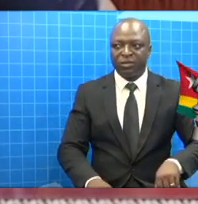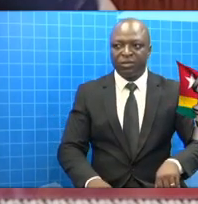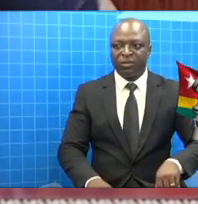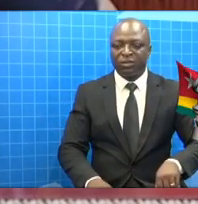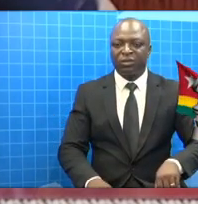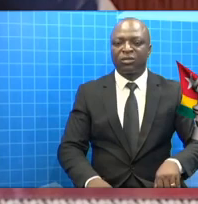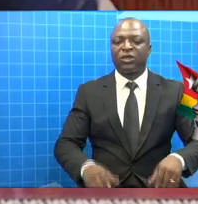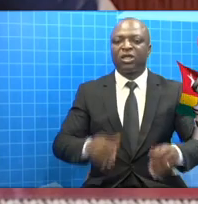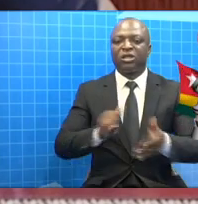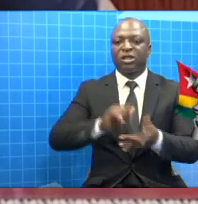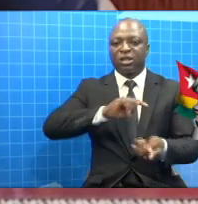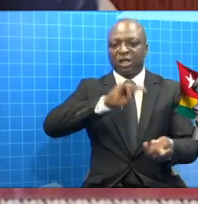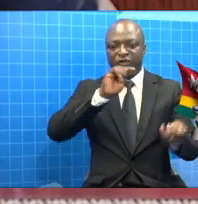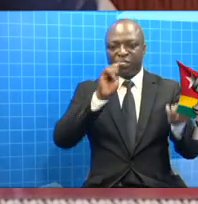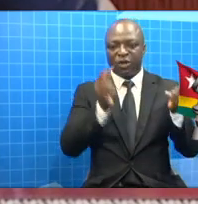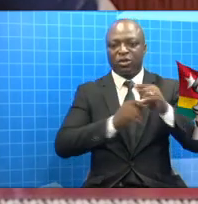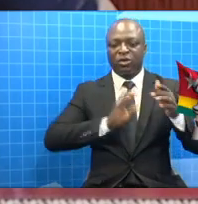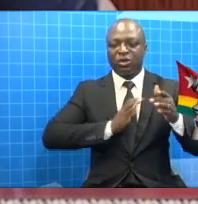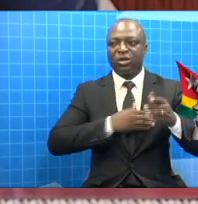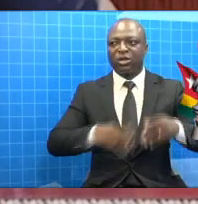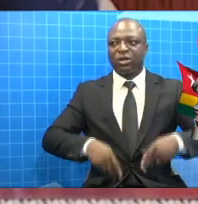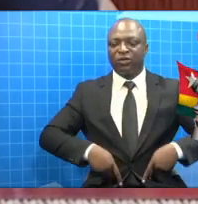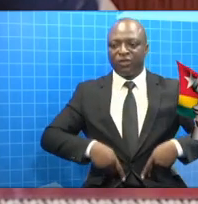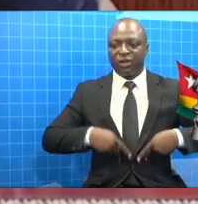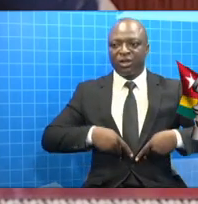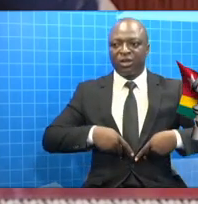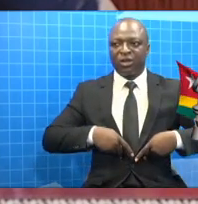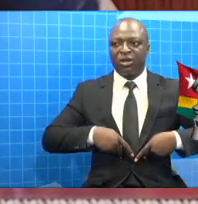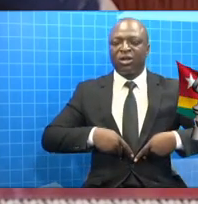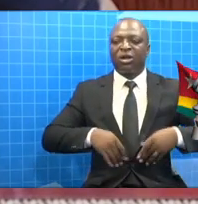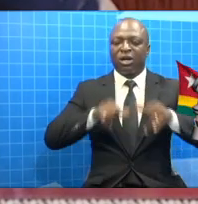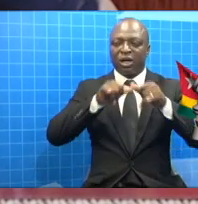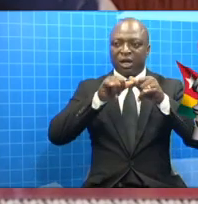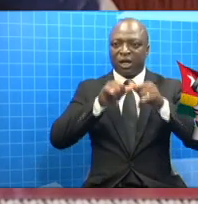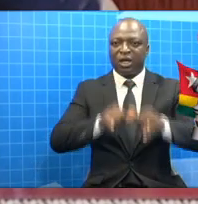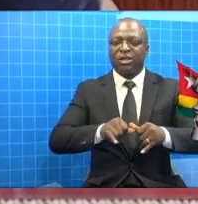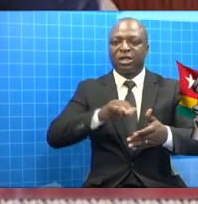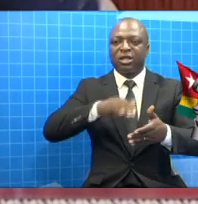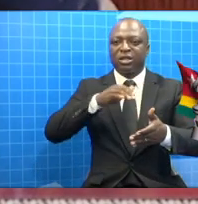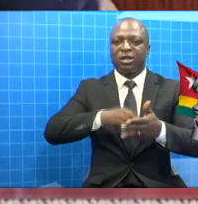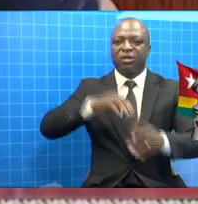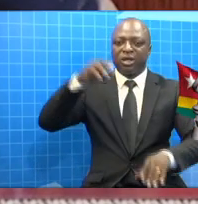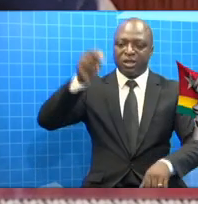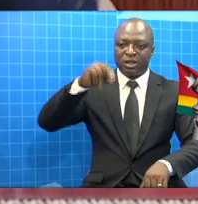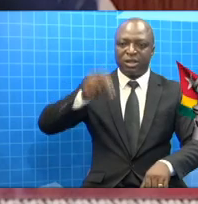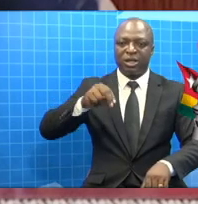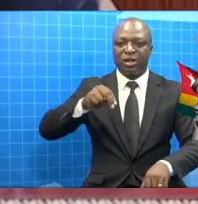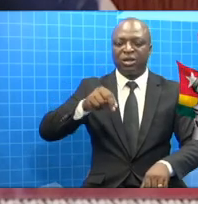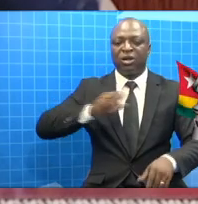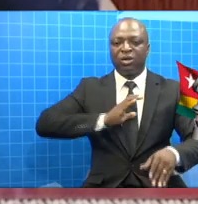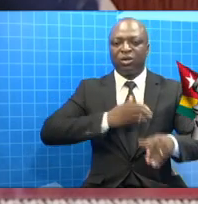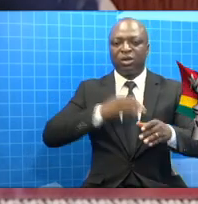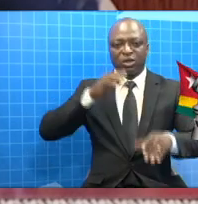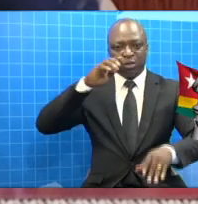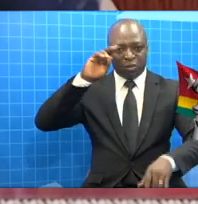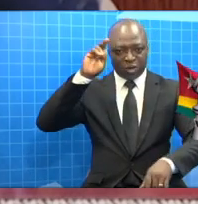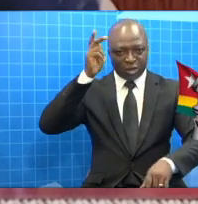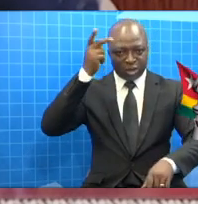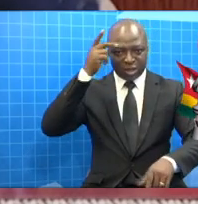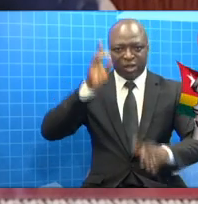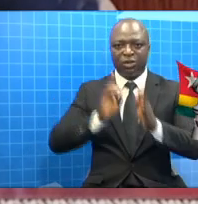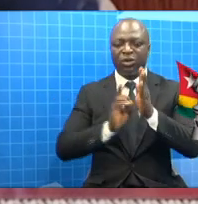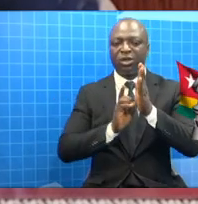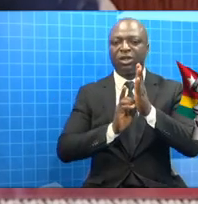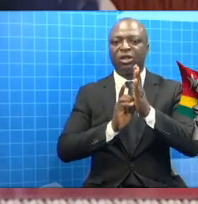La transformation structurelle de notre agriculture reste un pilier essentiel de notre politique de